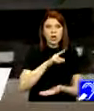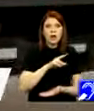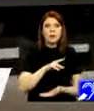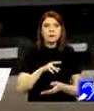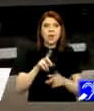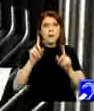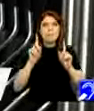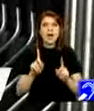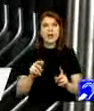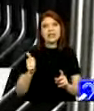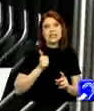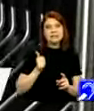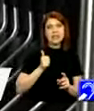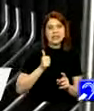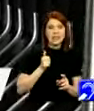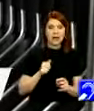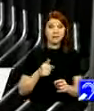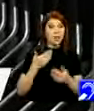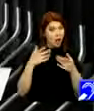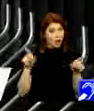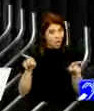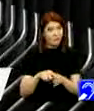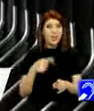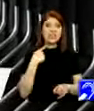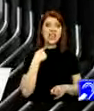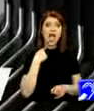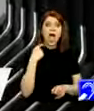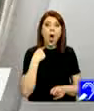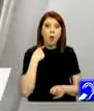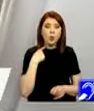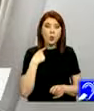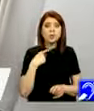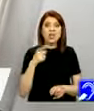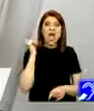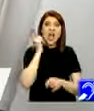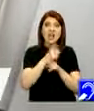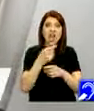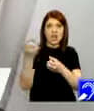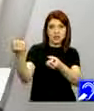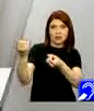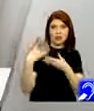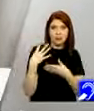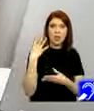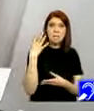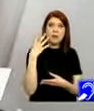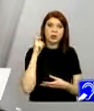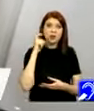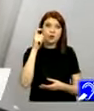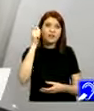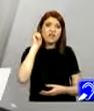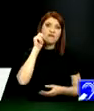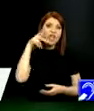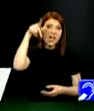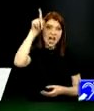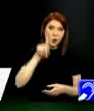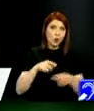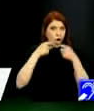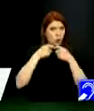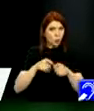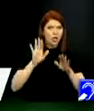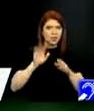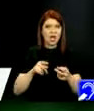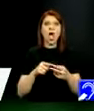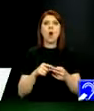linia 41. Tot din august, fabrica de la Arad va trimite în capitală câte 4 tramvaie pe lună. Toate sunt echipate